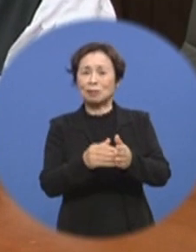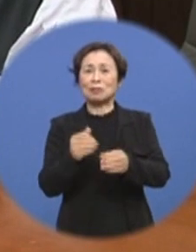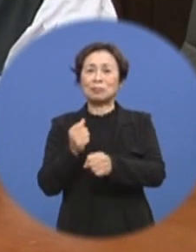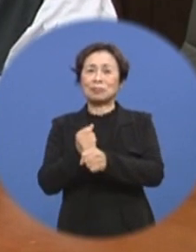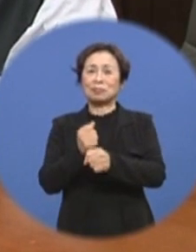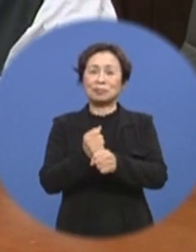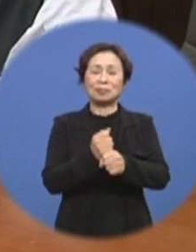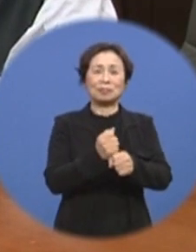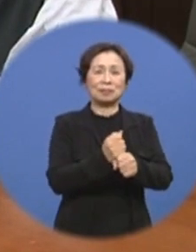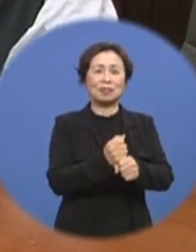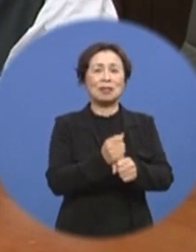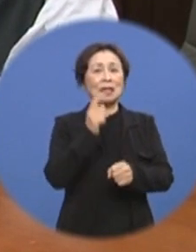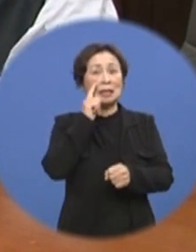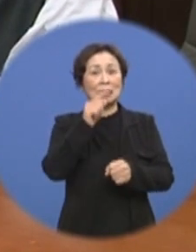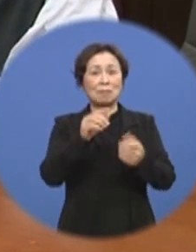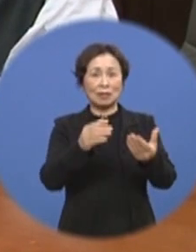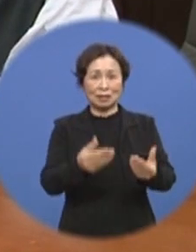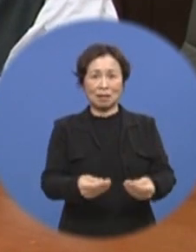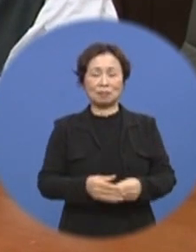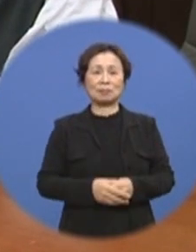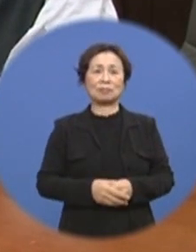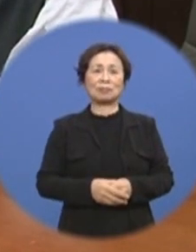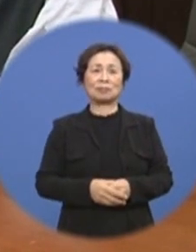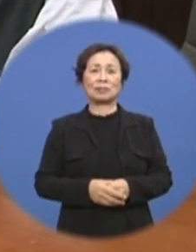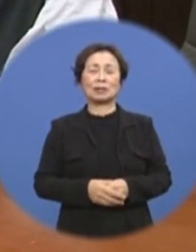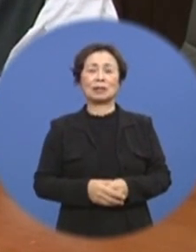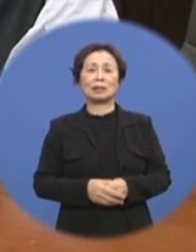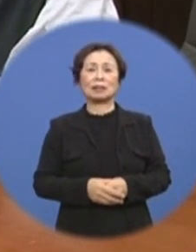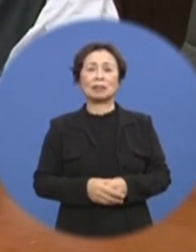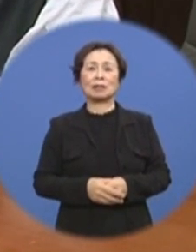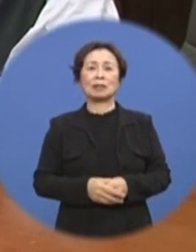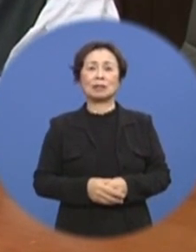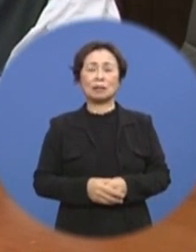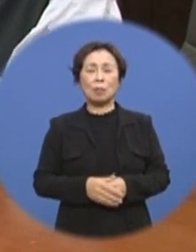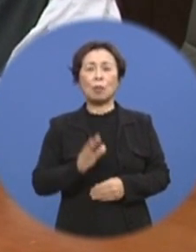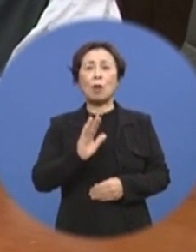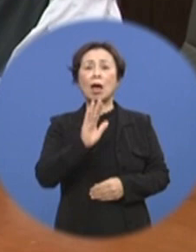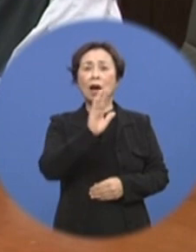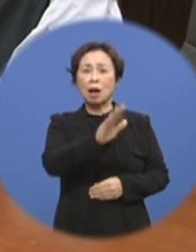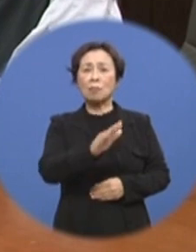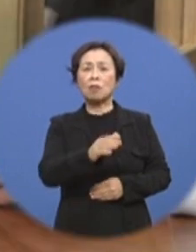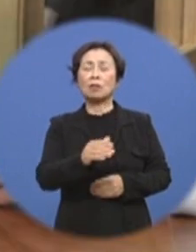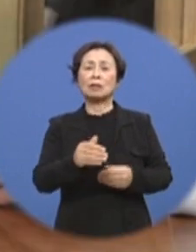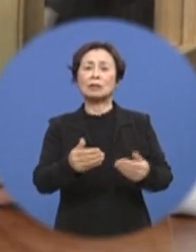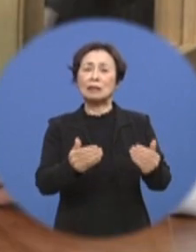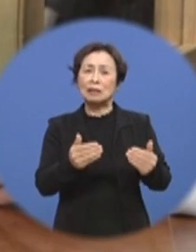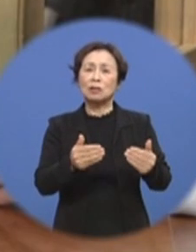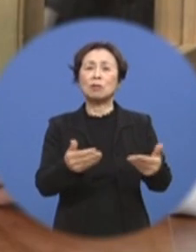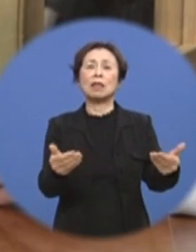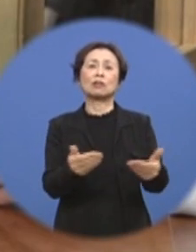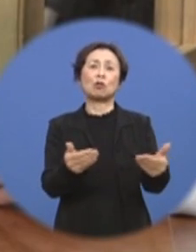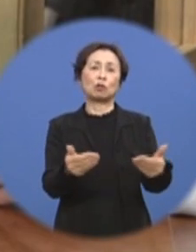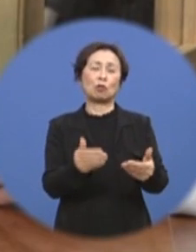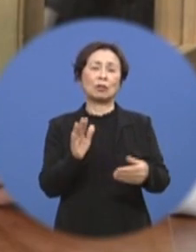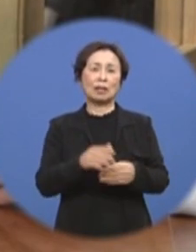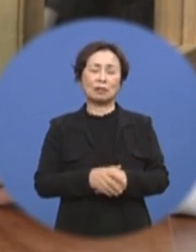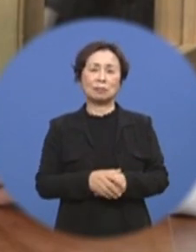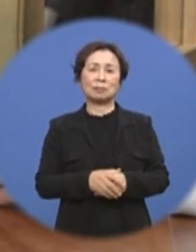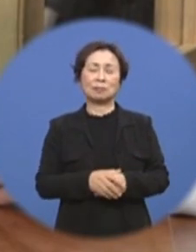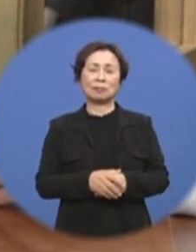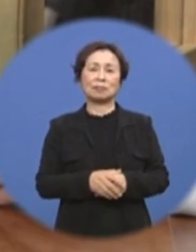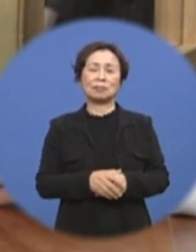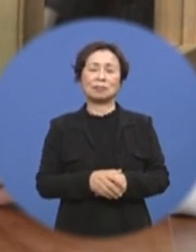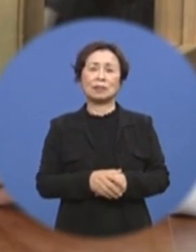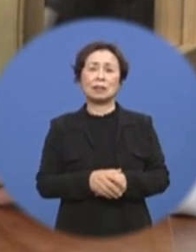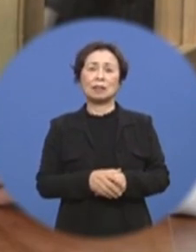それはね今これからやらなきゃいけない仕事なんです本日はでバックグラウンド言いますと